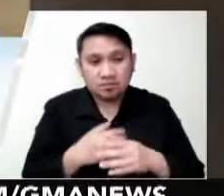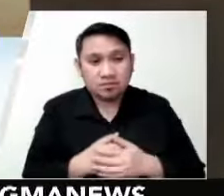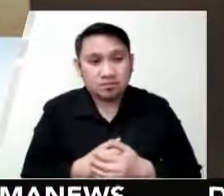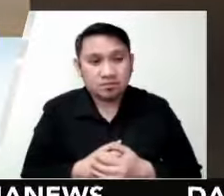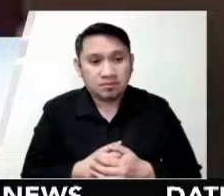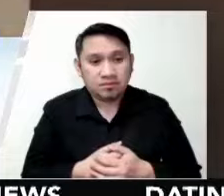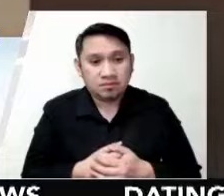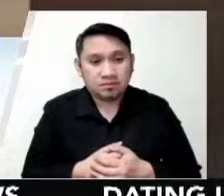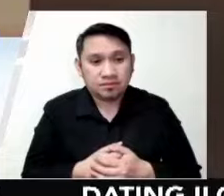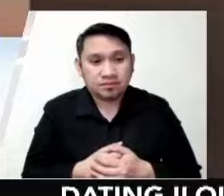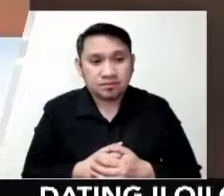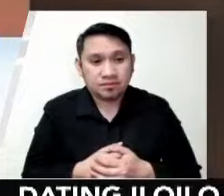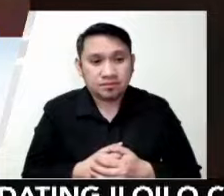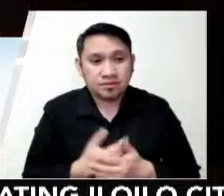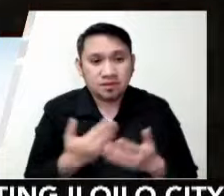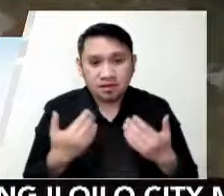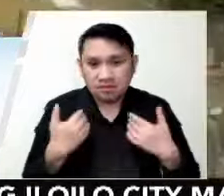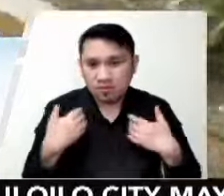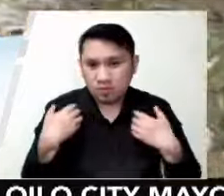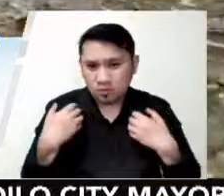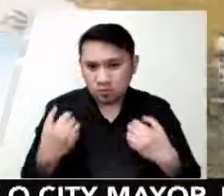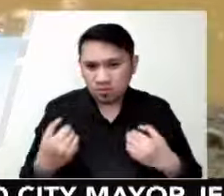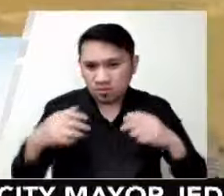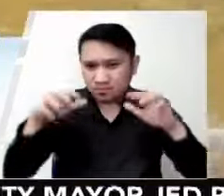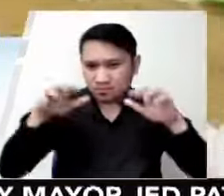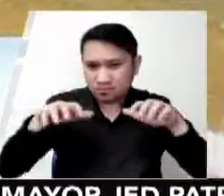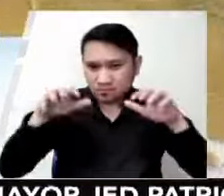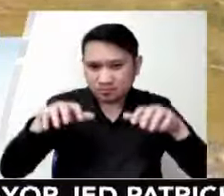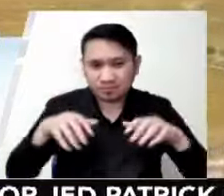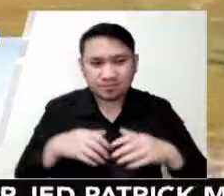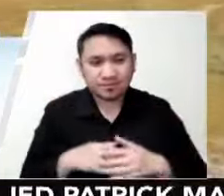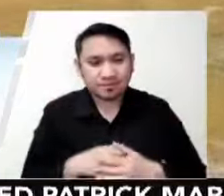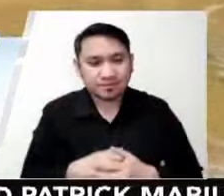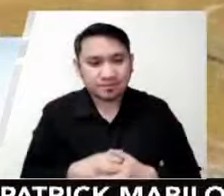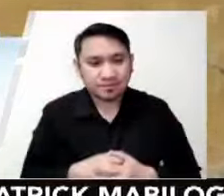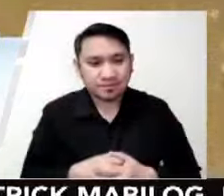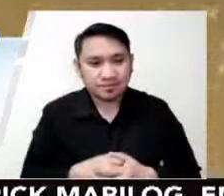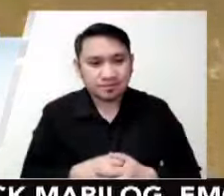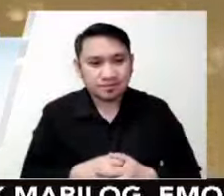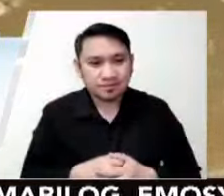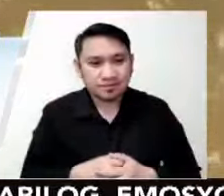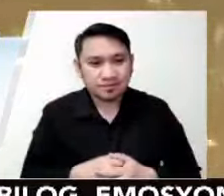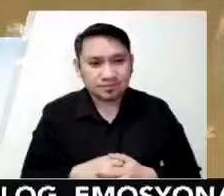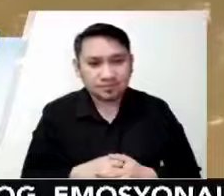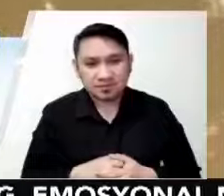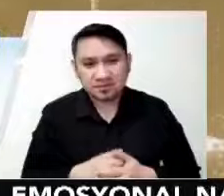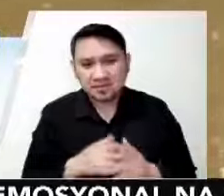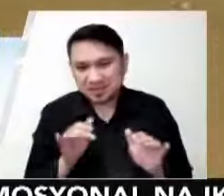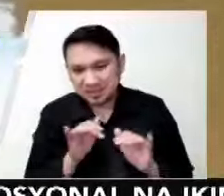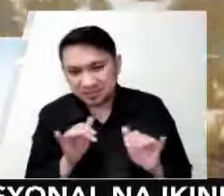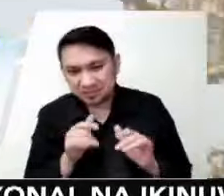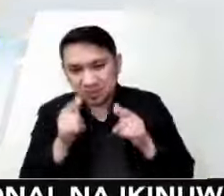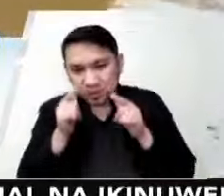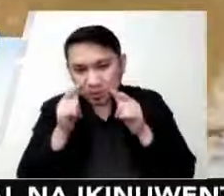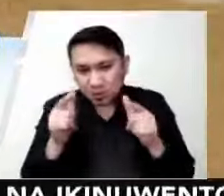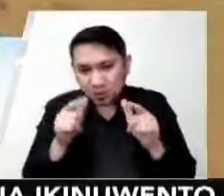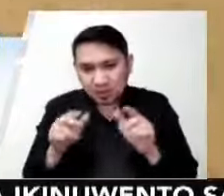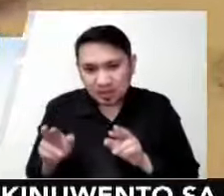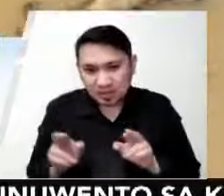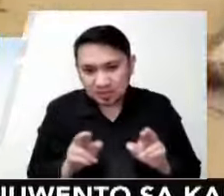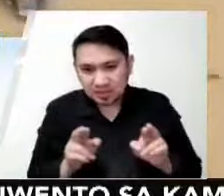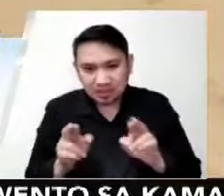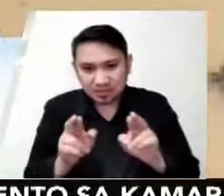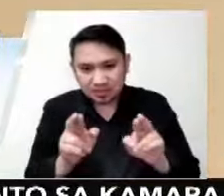kagabi kasunod na malakas na ulan anim a malawak na ilog din ng sityo Bacan sa Barangay